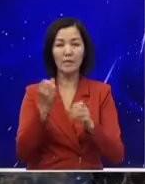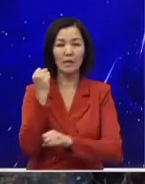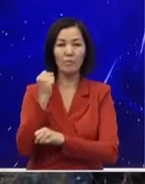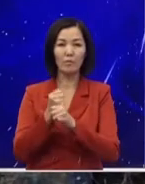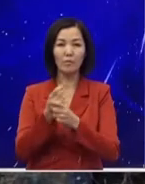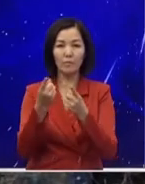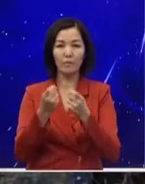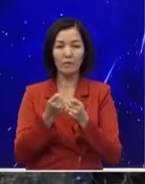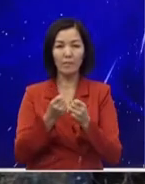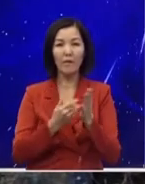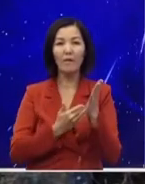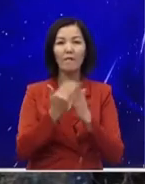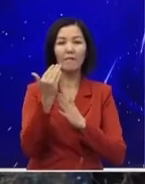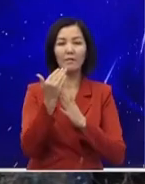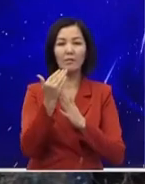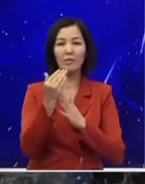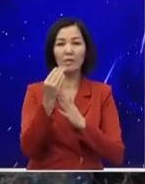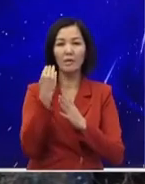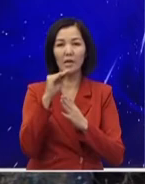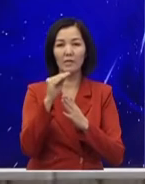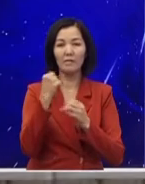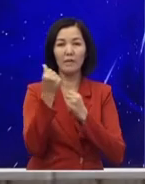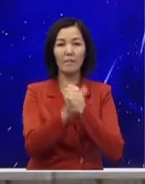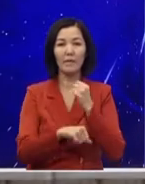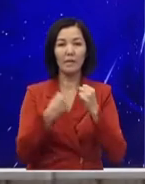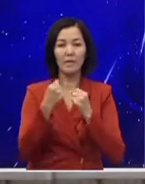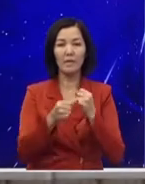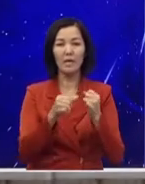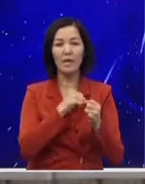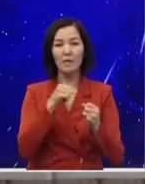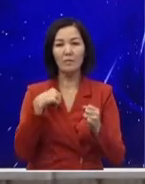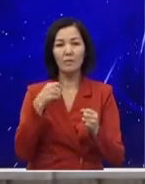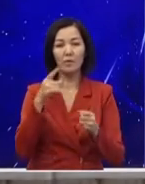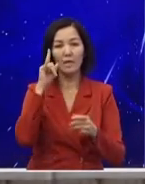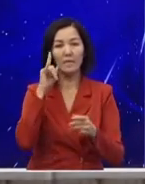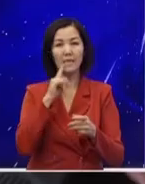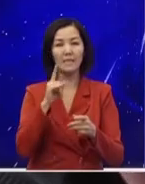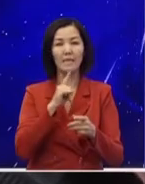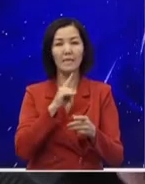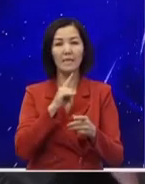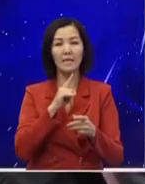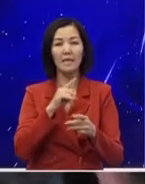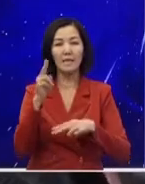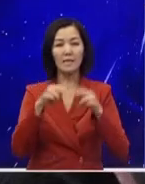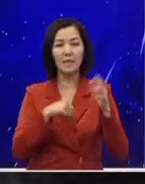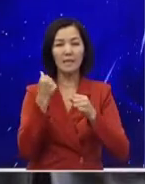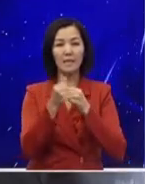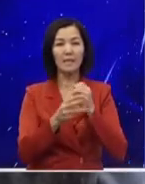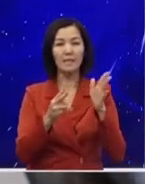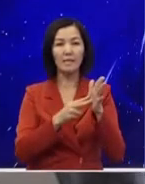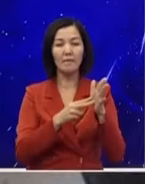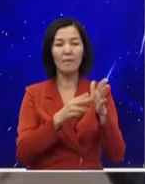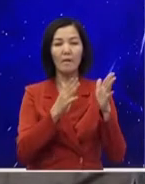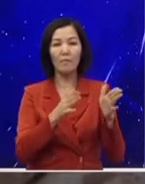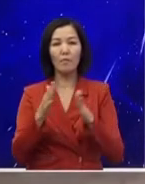только высококачественные материалы. 90% из них – отечественного производства. В целом объект состоит из 7 блоков. Его общая